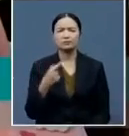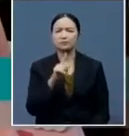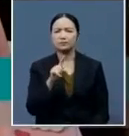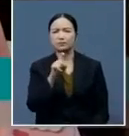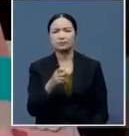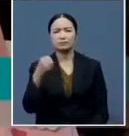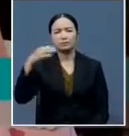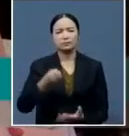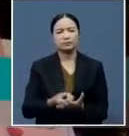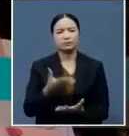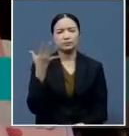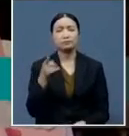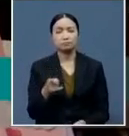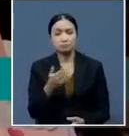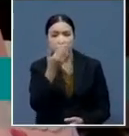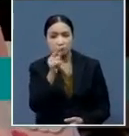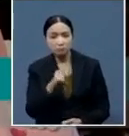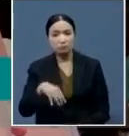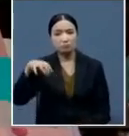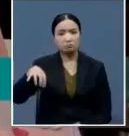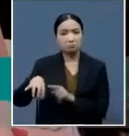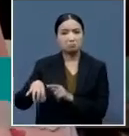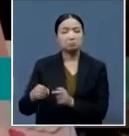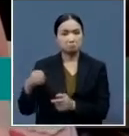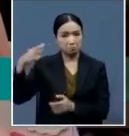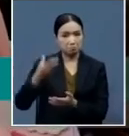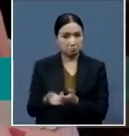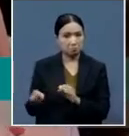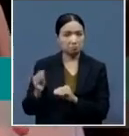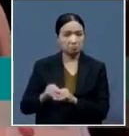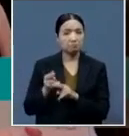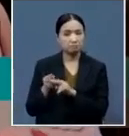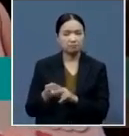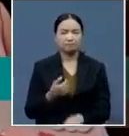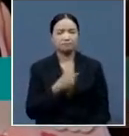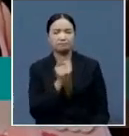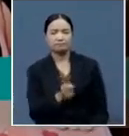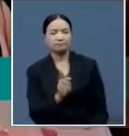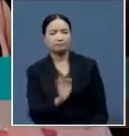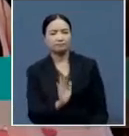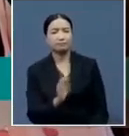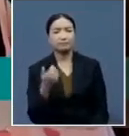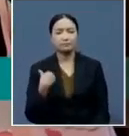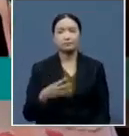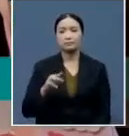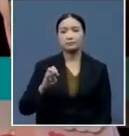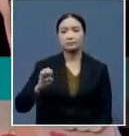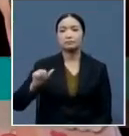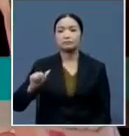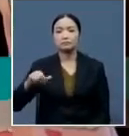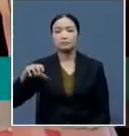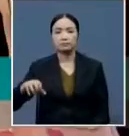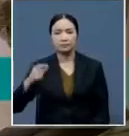ที่ค่าไฟสูงขึ้นในช่วงนี้เป็นเพราะการไฟฟ้าขึ้นค่าไฟหรือไม่ขอยืนยันว่าไม่เป็นความจริงค่ะ meaใช้